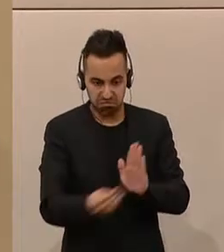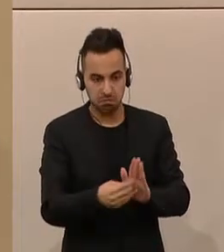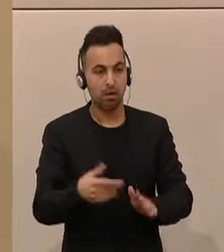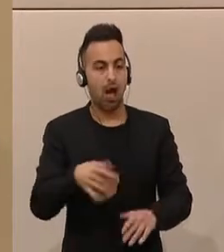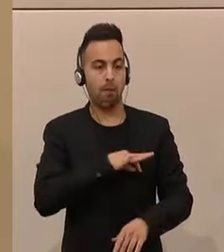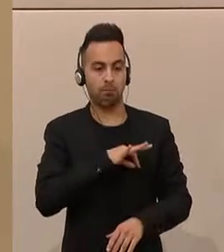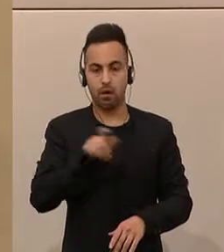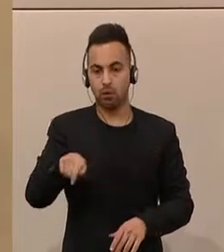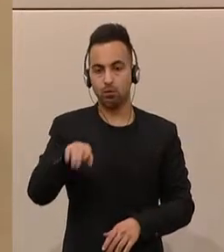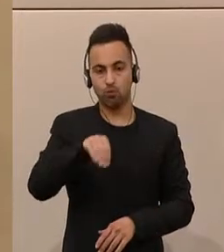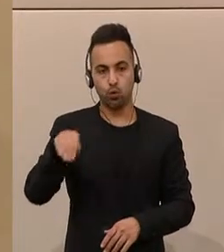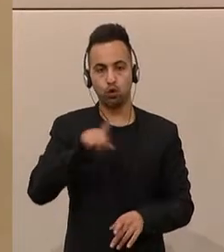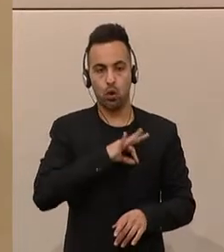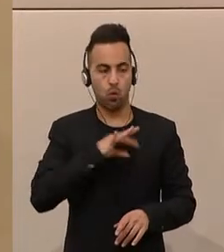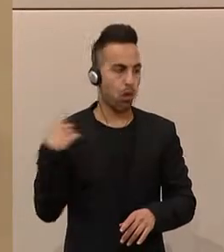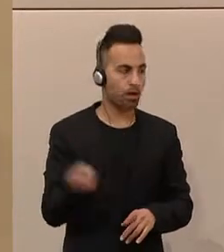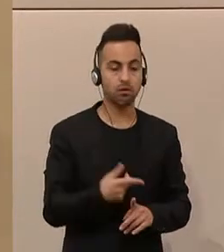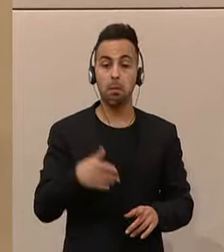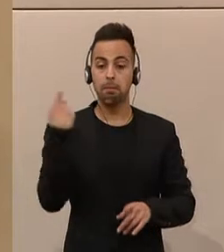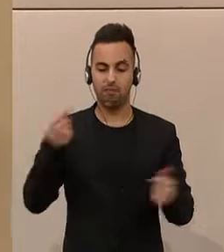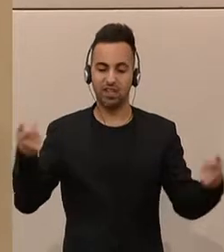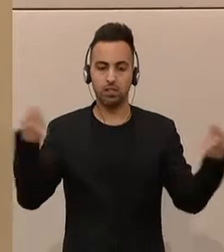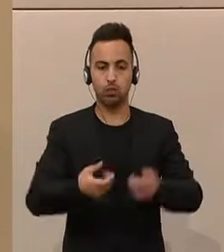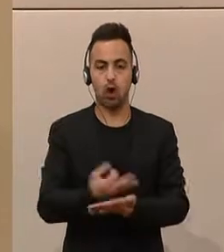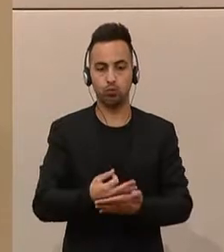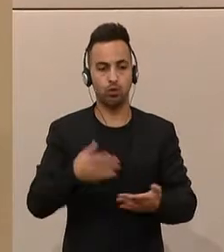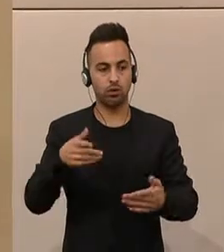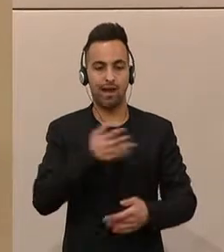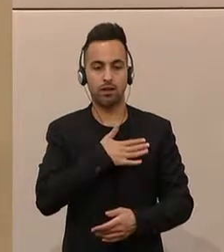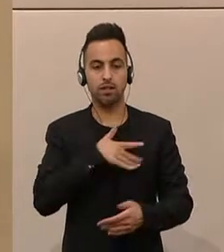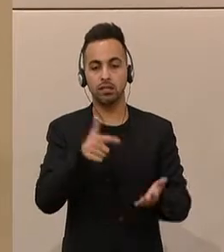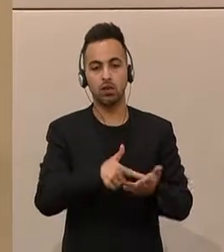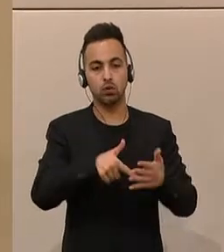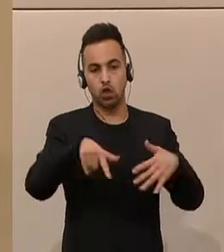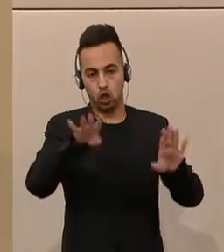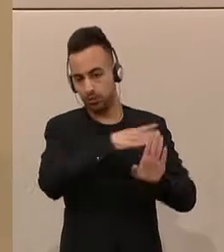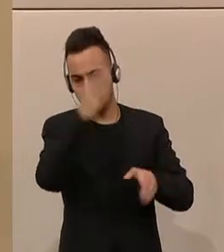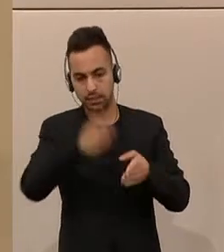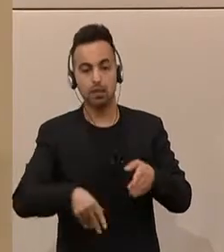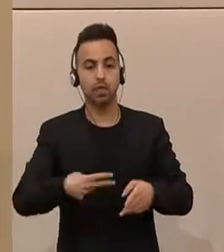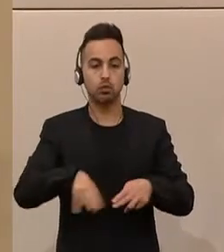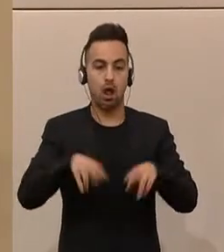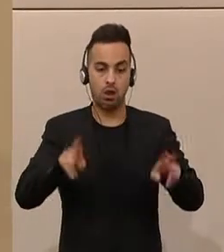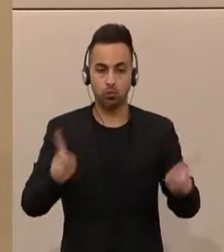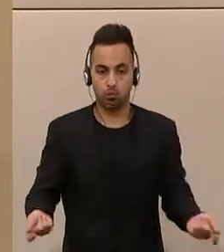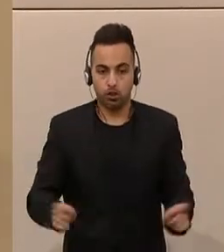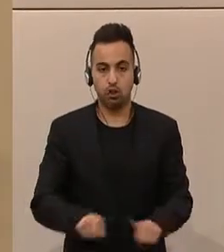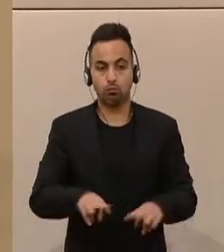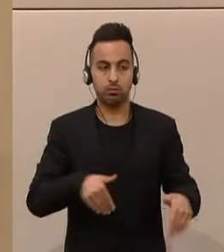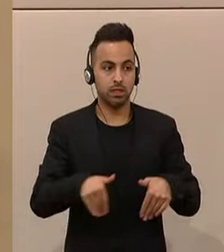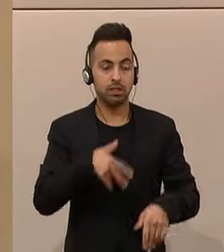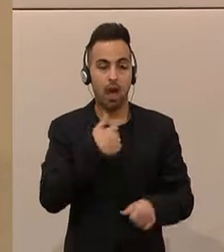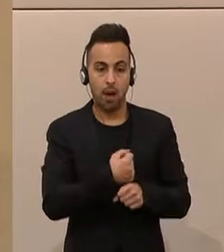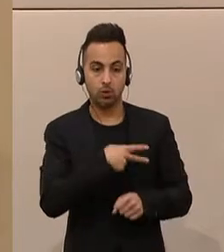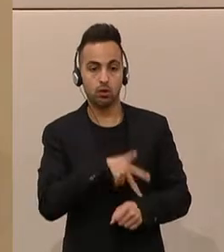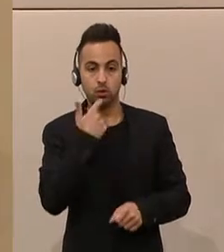Muchitsch, Kolleginnen und Kollegen, betreffend Finanzierung der Ausbildungsgarantie bis 25 auch 2019. Der Nationalrat wolle beschließen, die Bundesministerin für Arbeit,